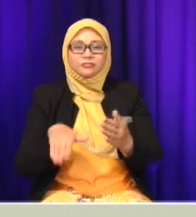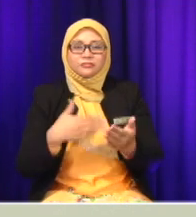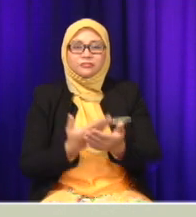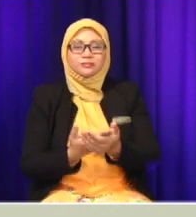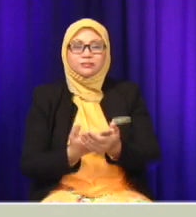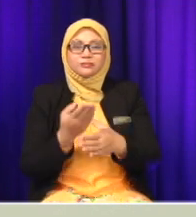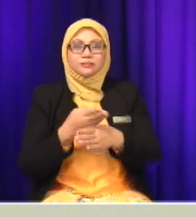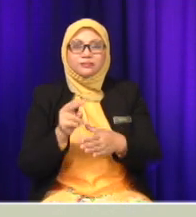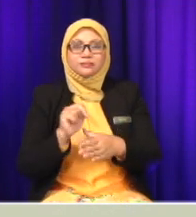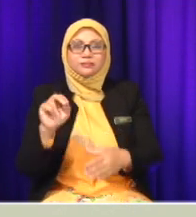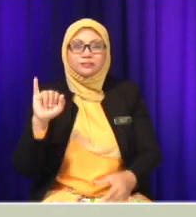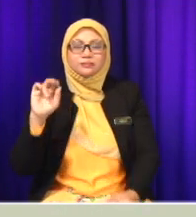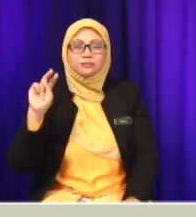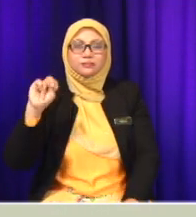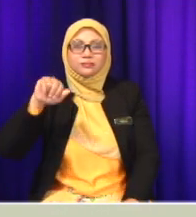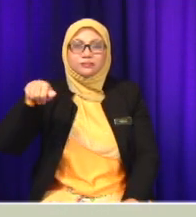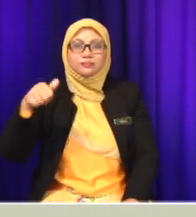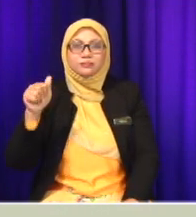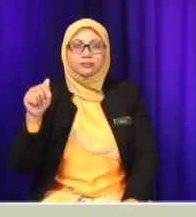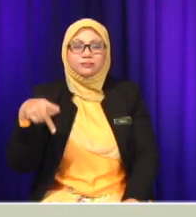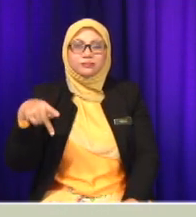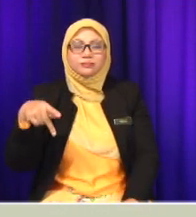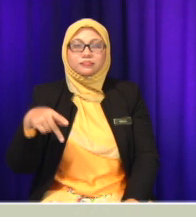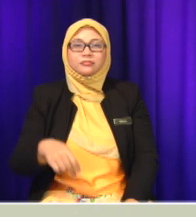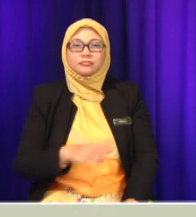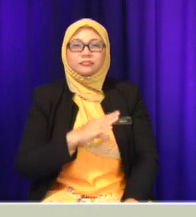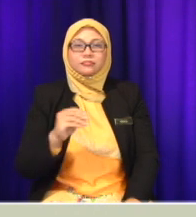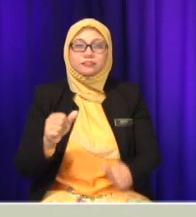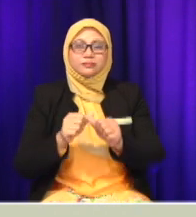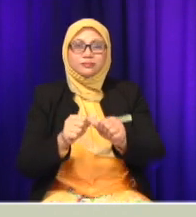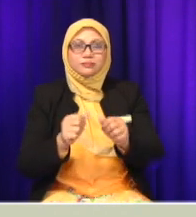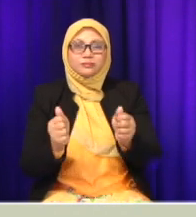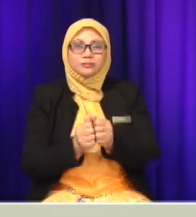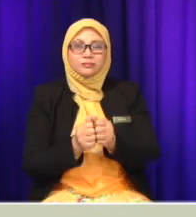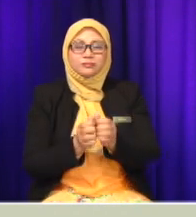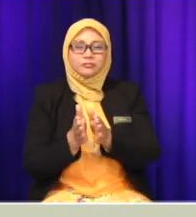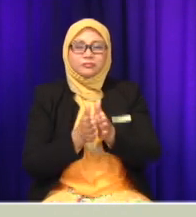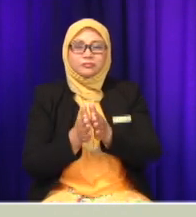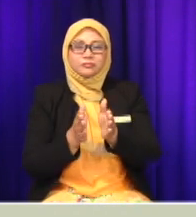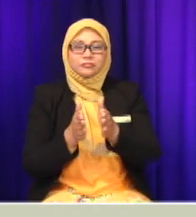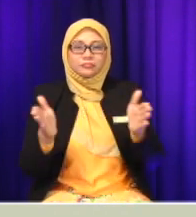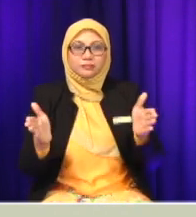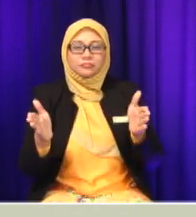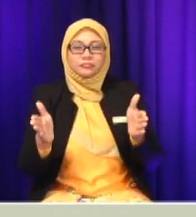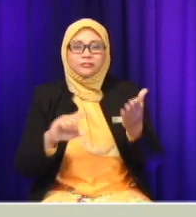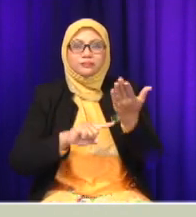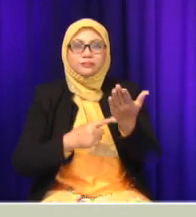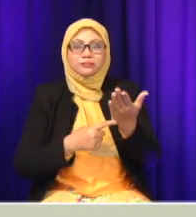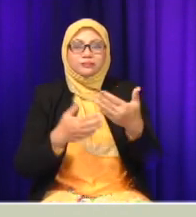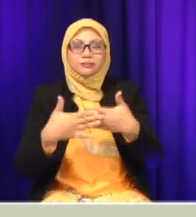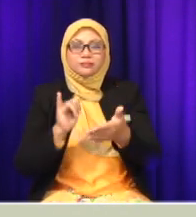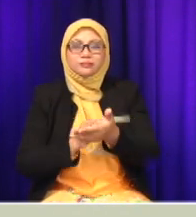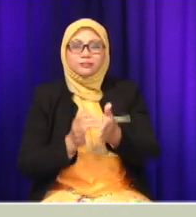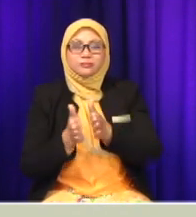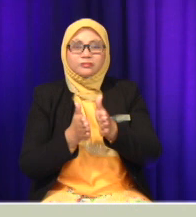gunakan sebatian mempelas yang kasar dan diikuti dengan sebatian mempelas yang halus okey jadi selepas kita